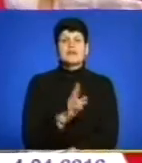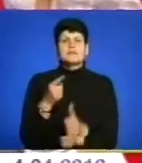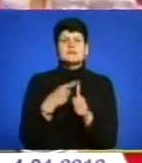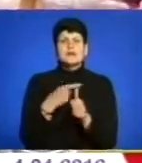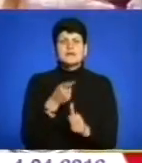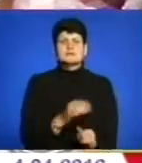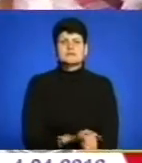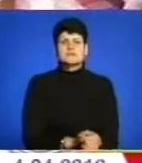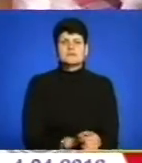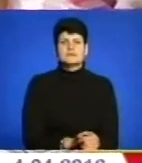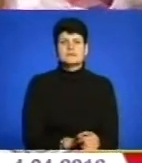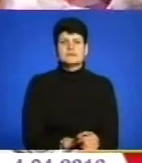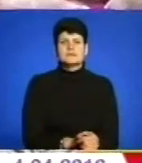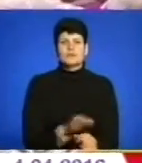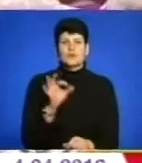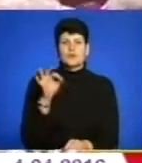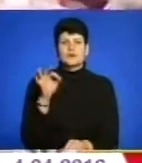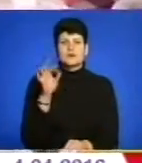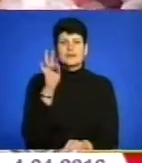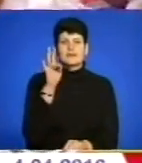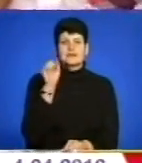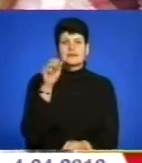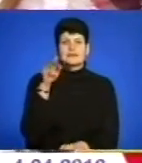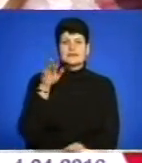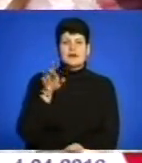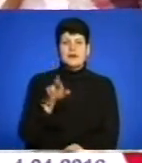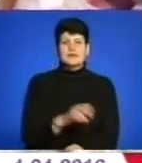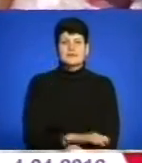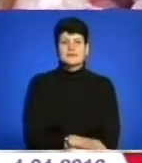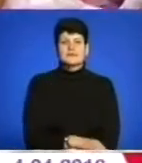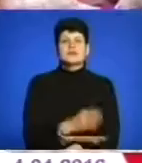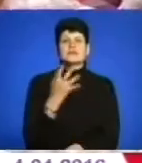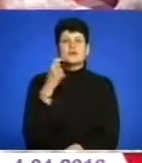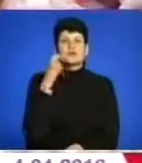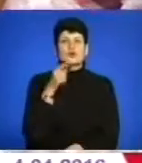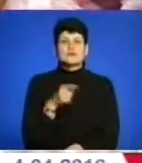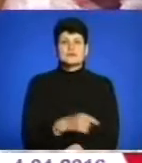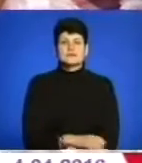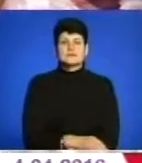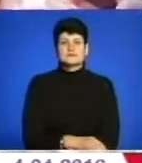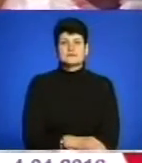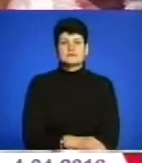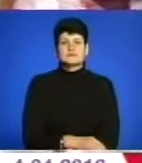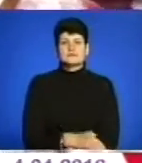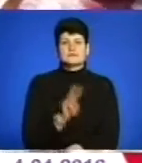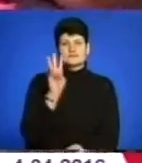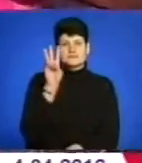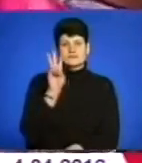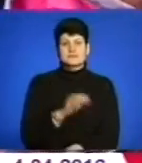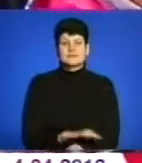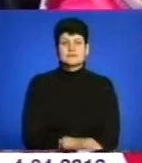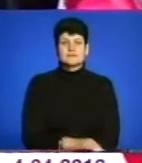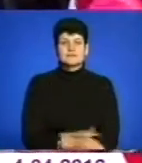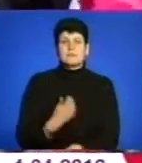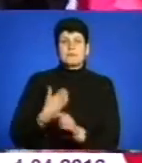звати? Водочка. Скажи, Наталя. Наталя. А скільки тобі рочки? Три. Мені